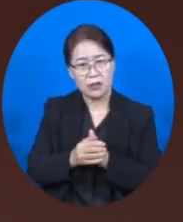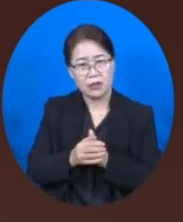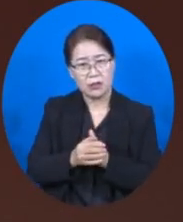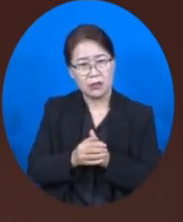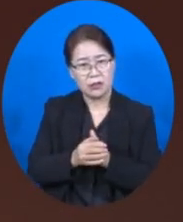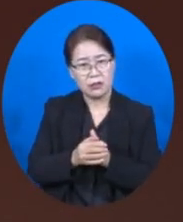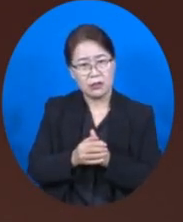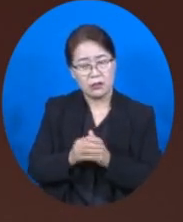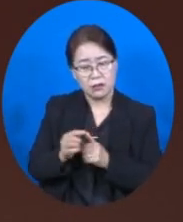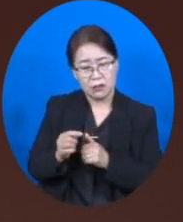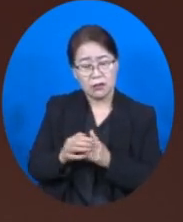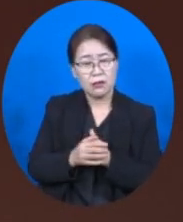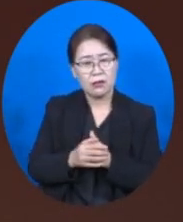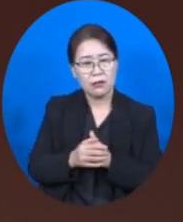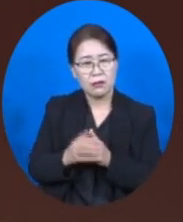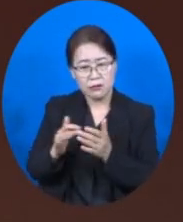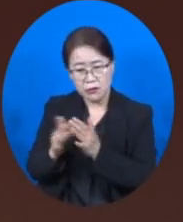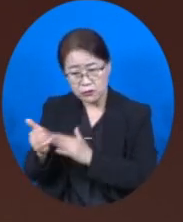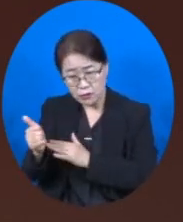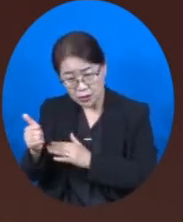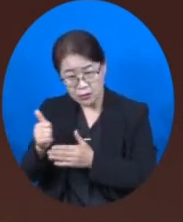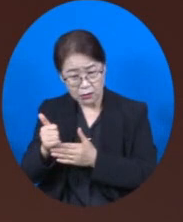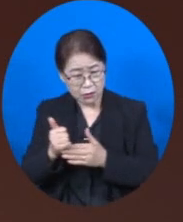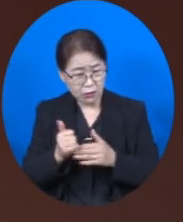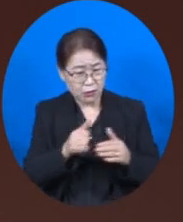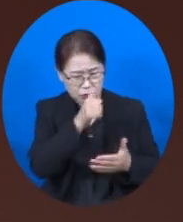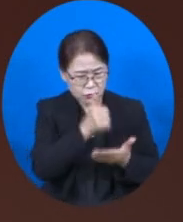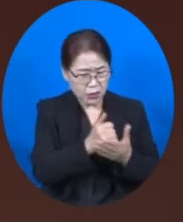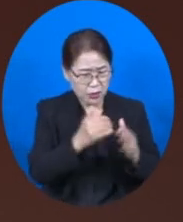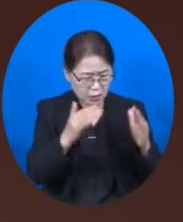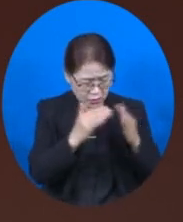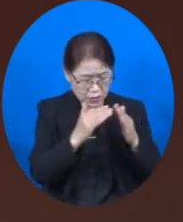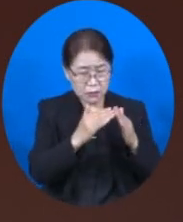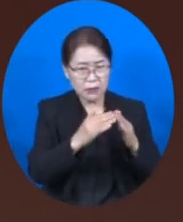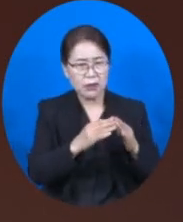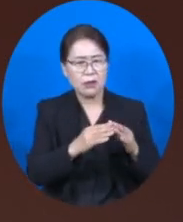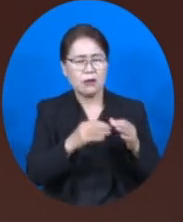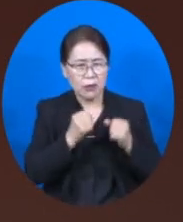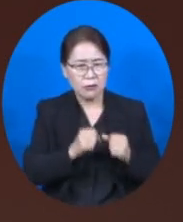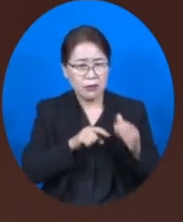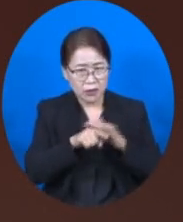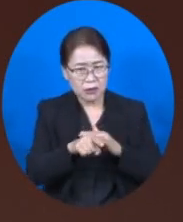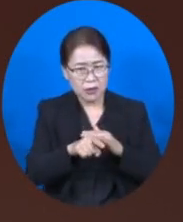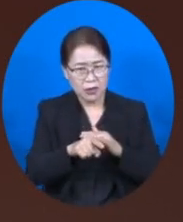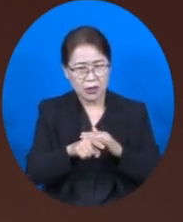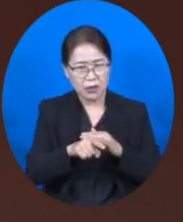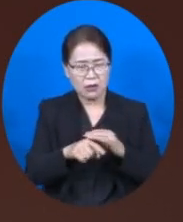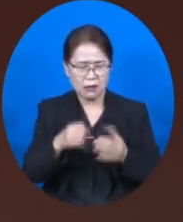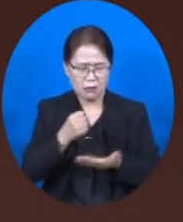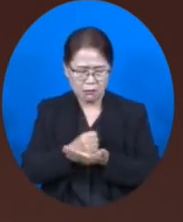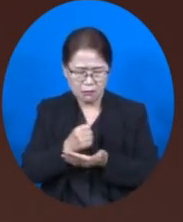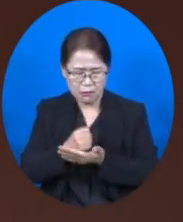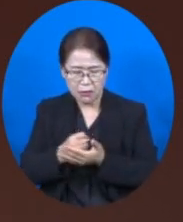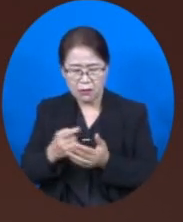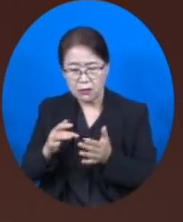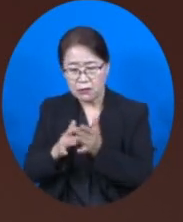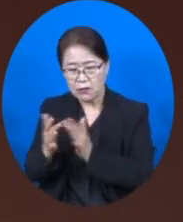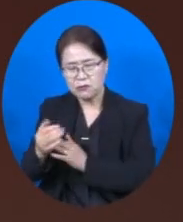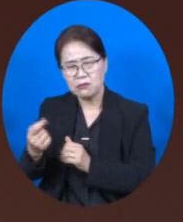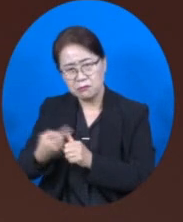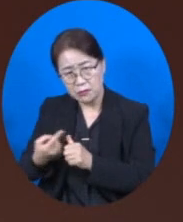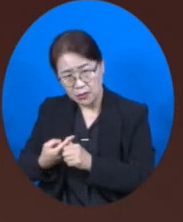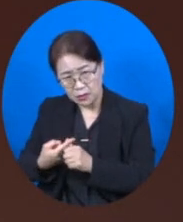죄인의 집에 유아로 들어가도다 그러면서 수근거리면서 예수님을 비난하기 시작을 했습니다